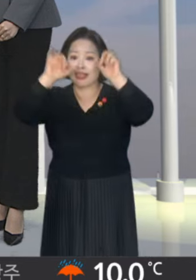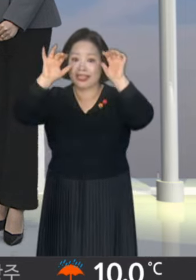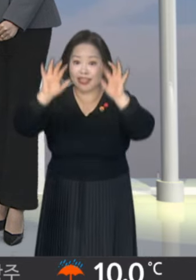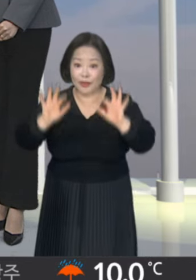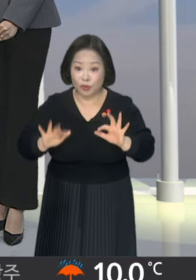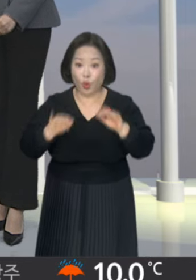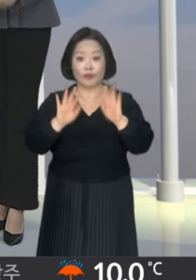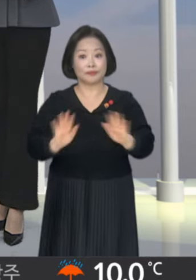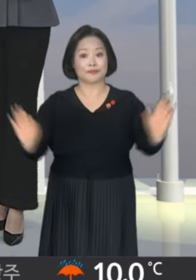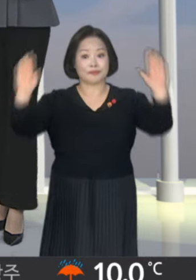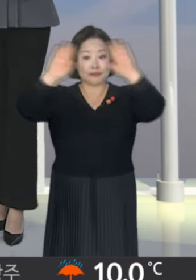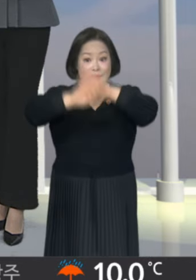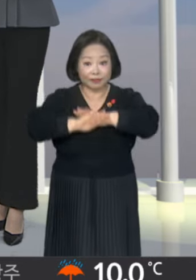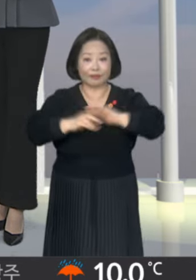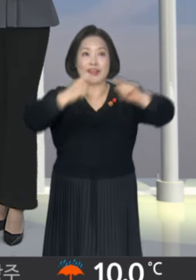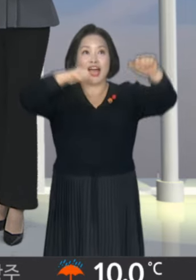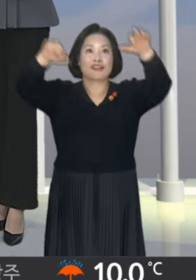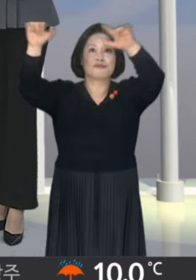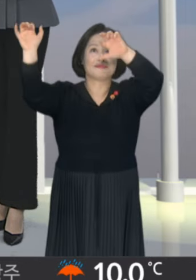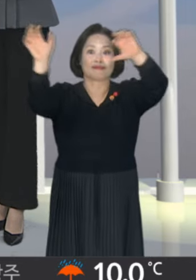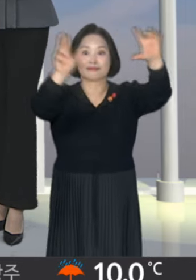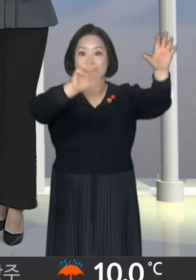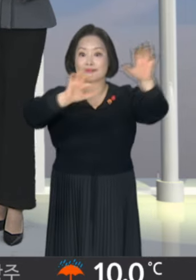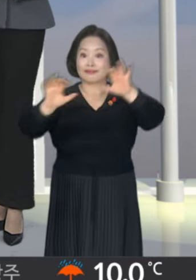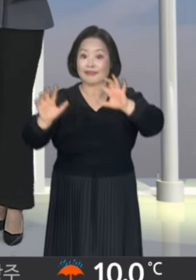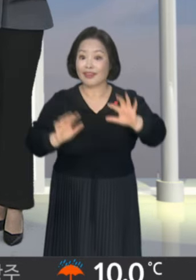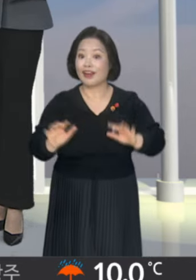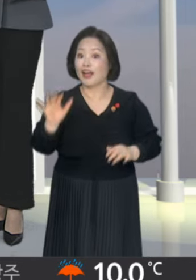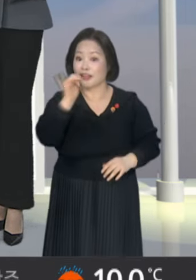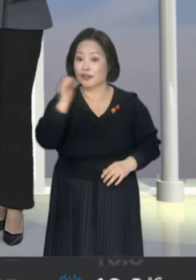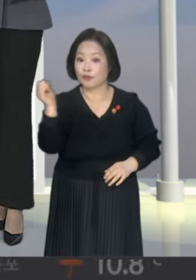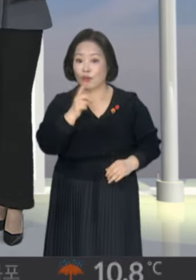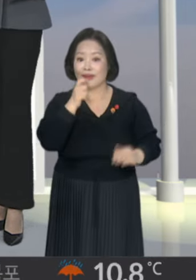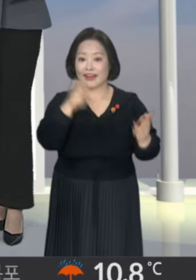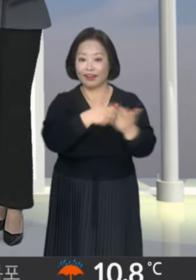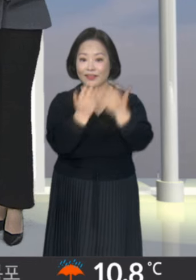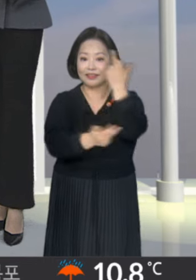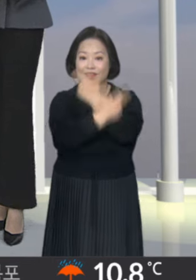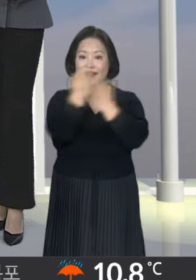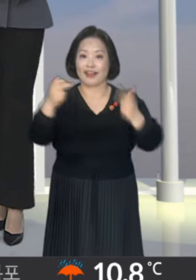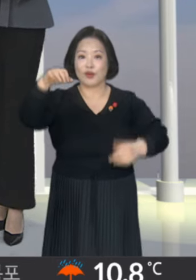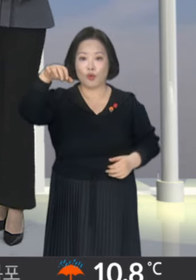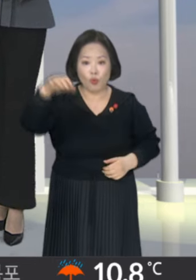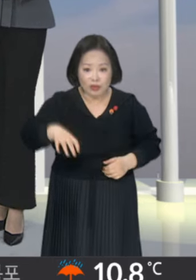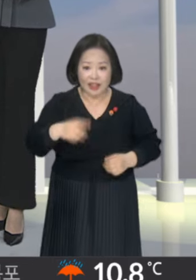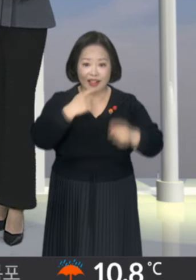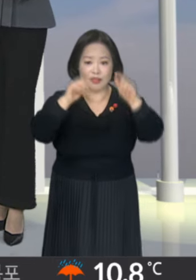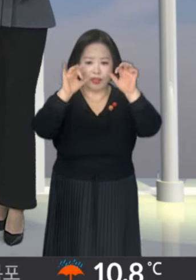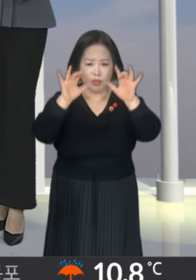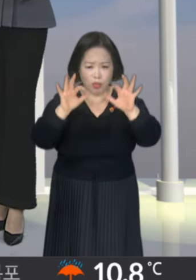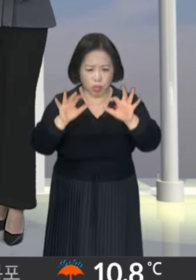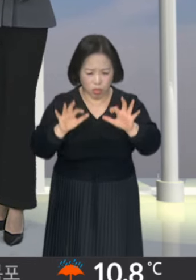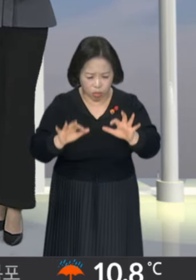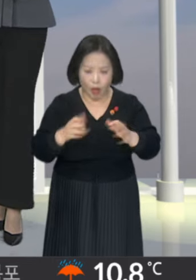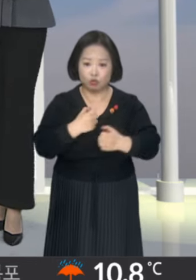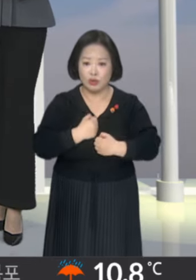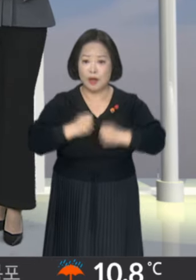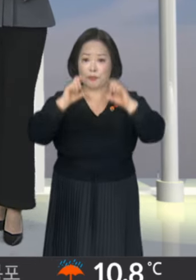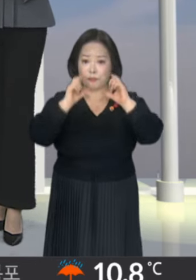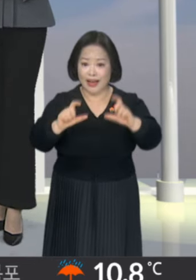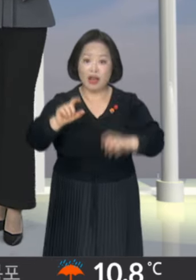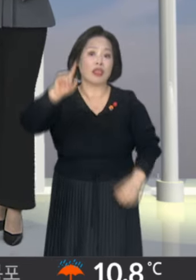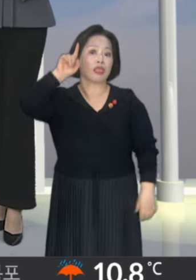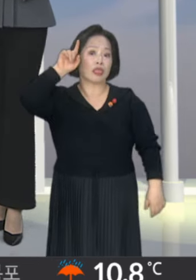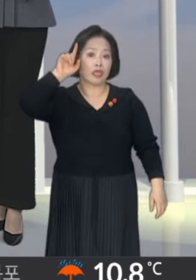특히 오늘 밤사이 굵은 눈발이 쏟아질 것으로 보이고요. 강원도 산간 지역에는 대설특보가 발효 중이고